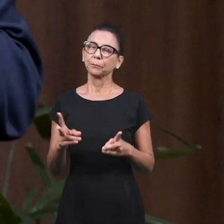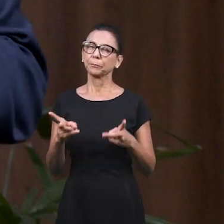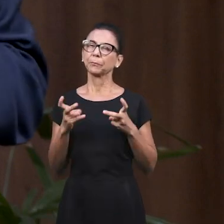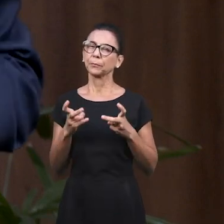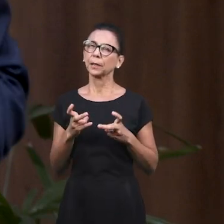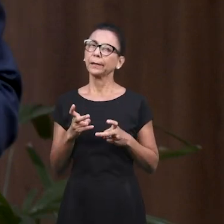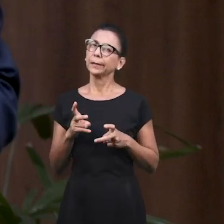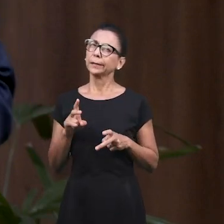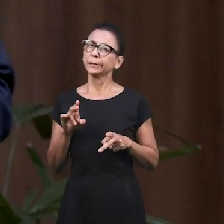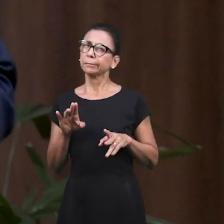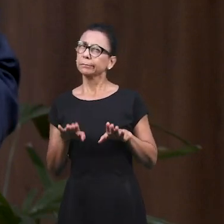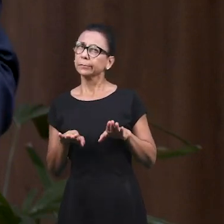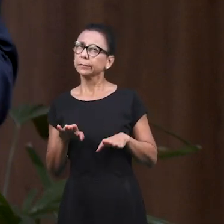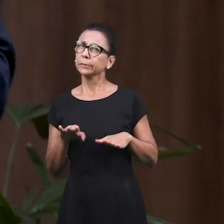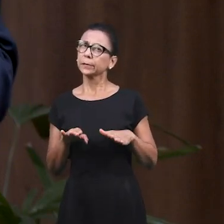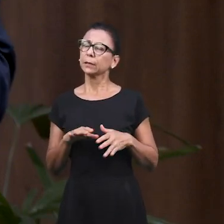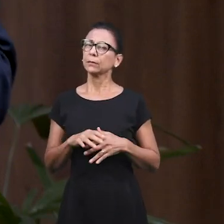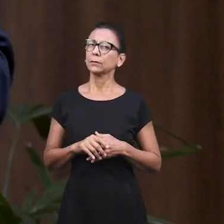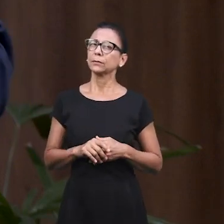que Bartimée,